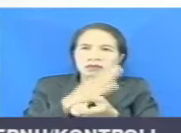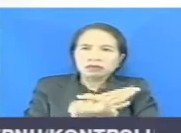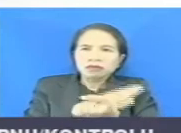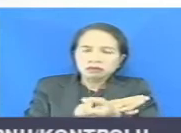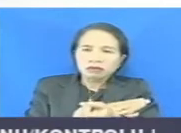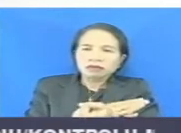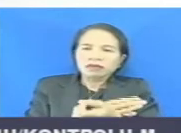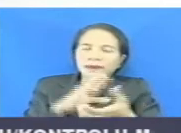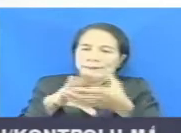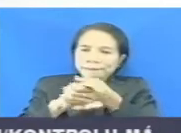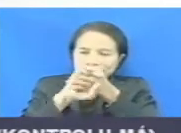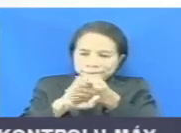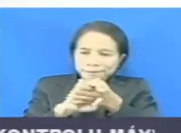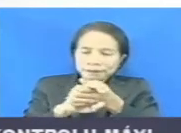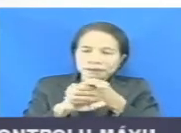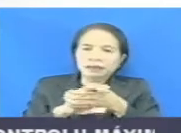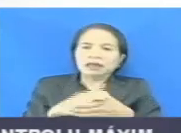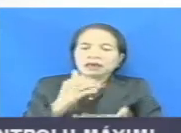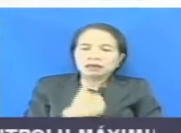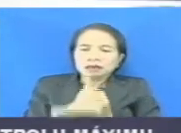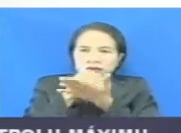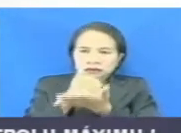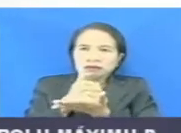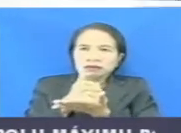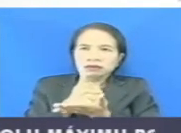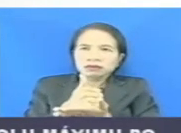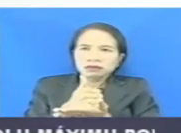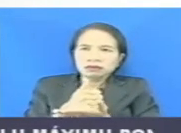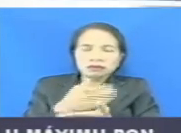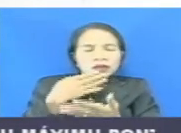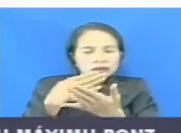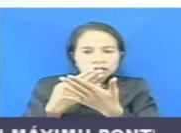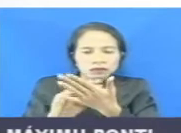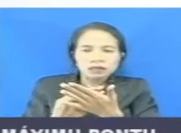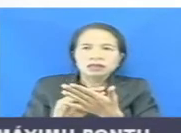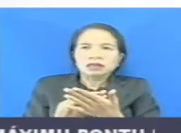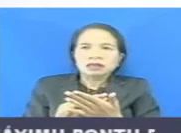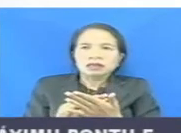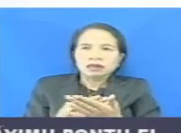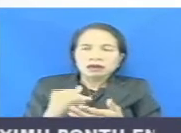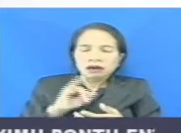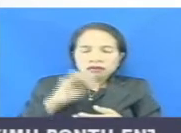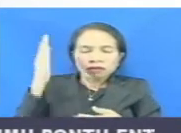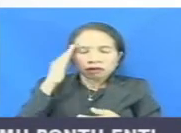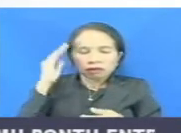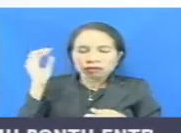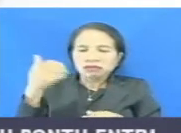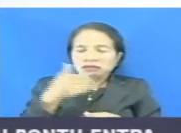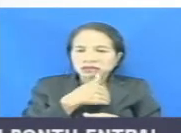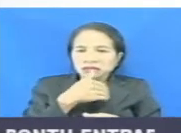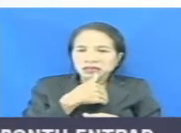nacional, ajuda a tu promove harmonia social ne hawa ne ladum iha ema dehan